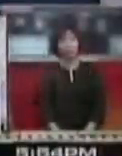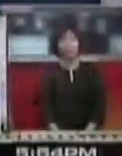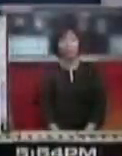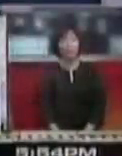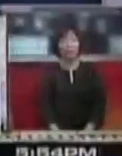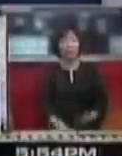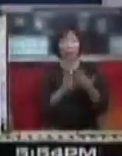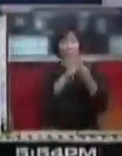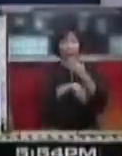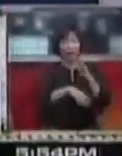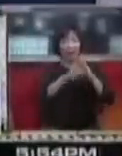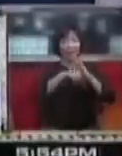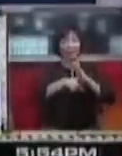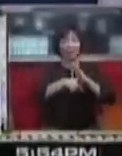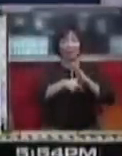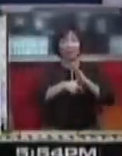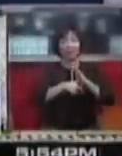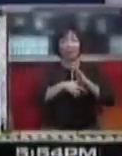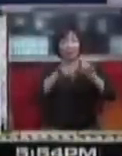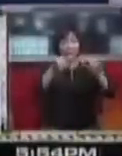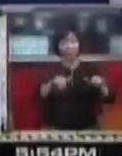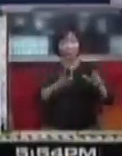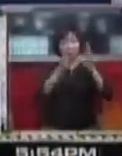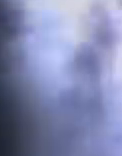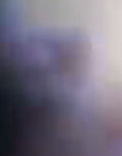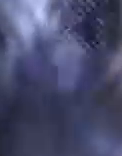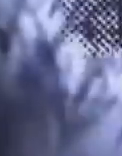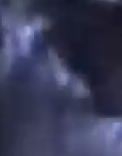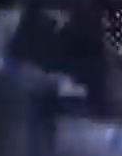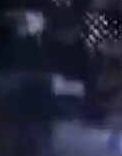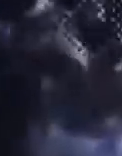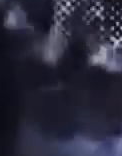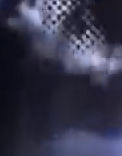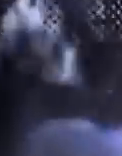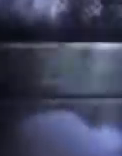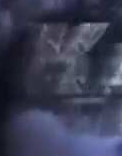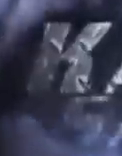namin. Magbabalik pa po ang T3, dyan lamang po kayo.